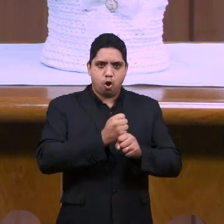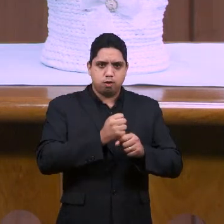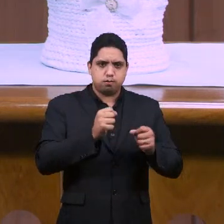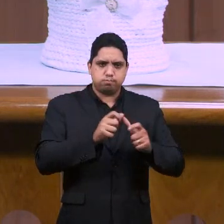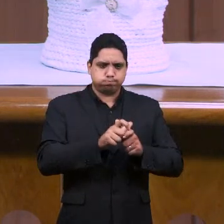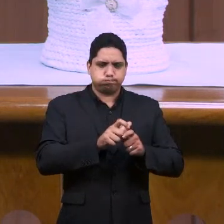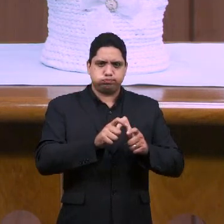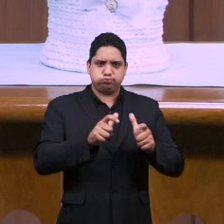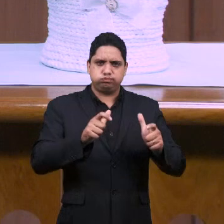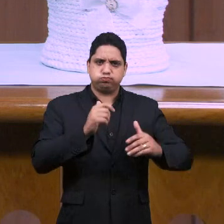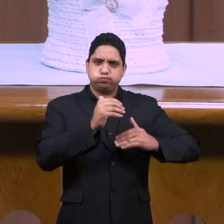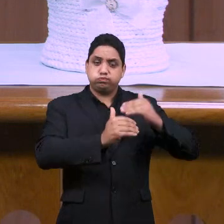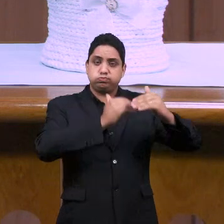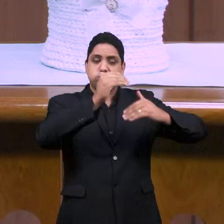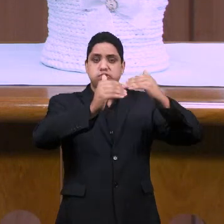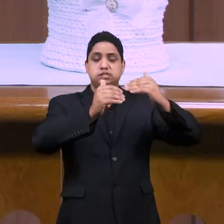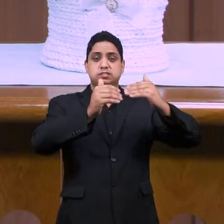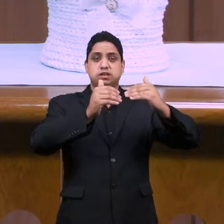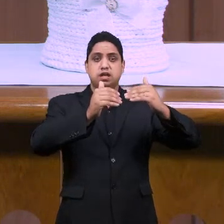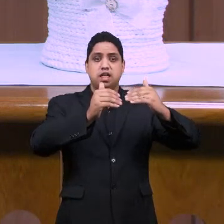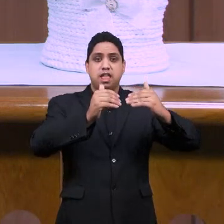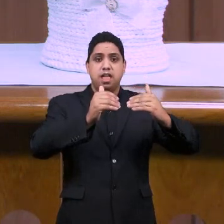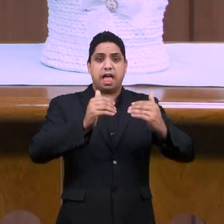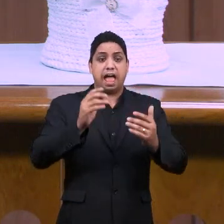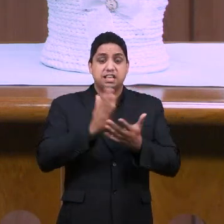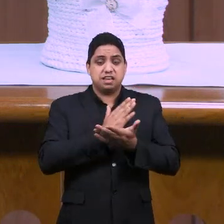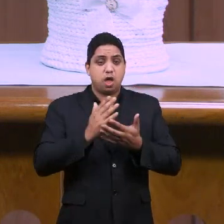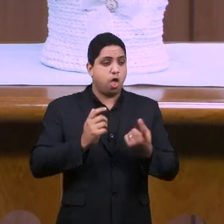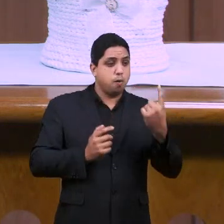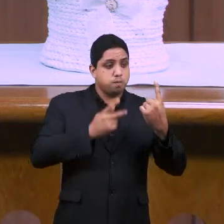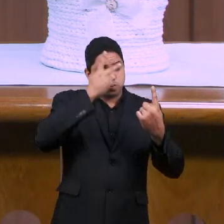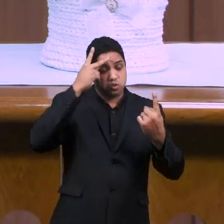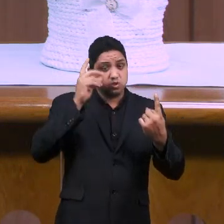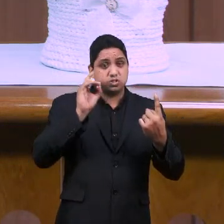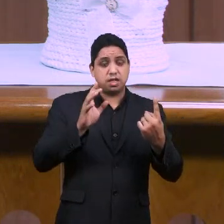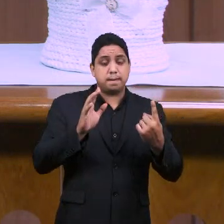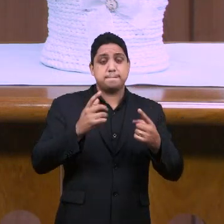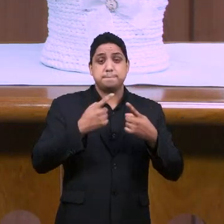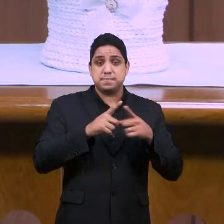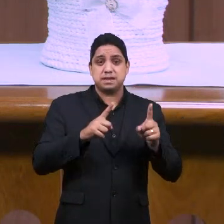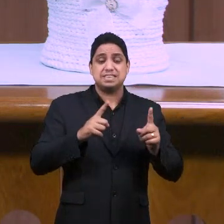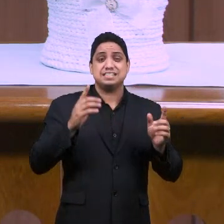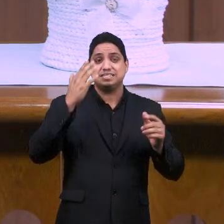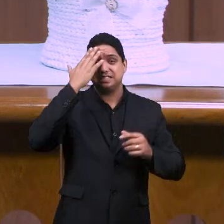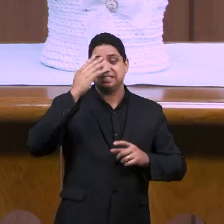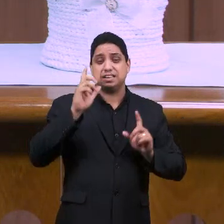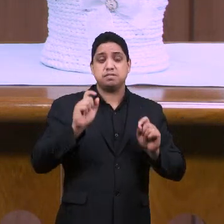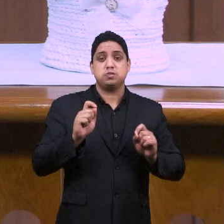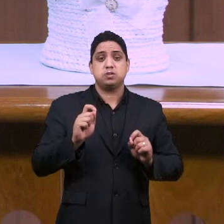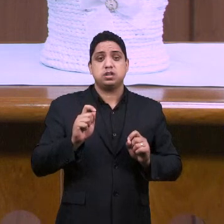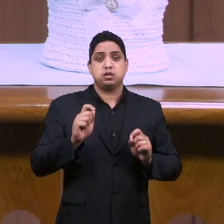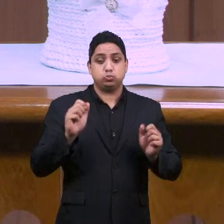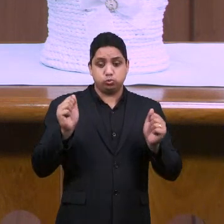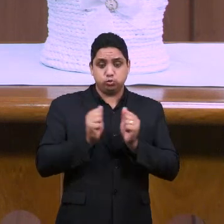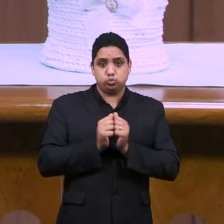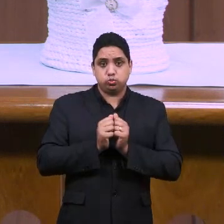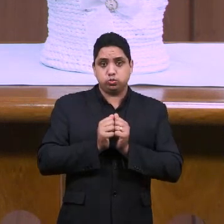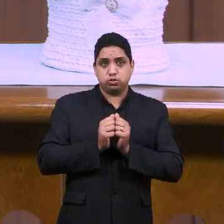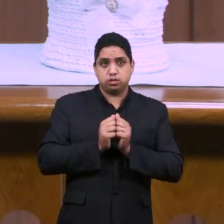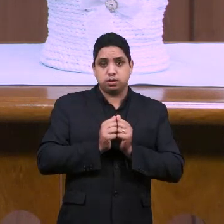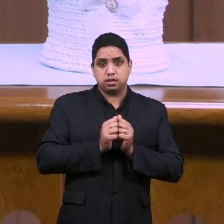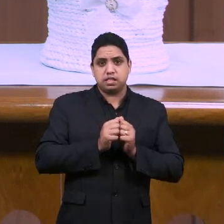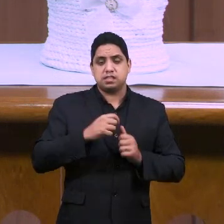voir la croissance de l'œuvre, c'est une seule personne, mais elle sait qu'à côté d'elle,